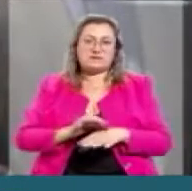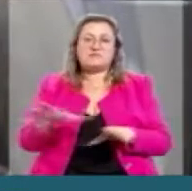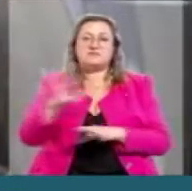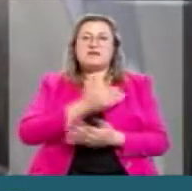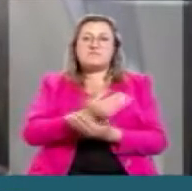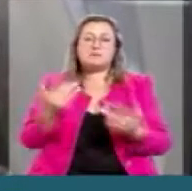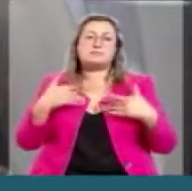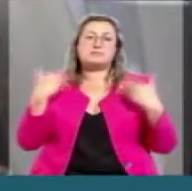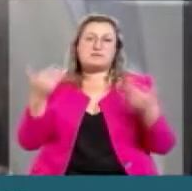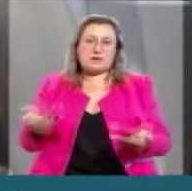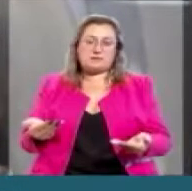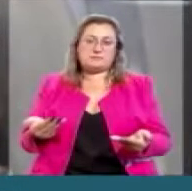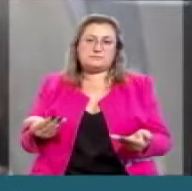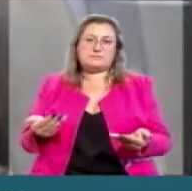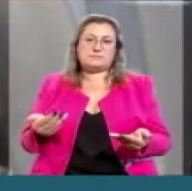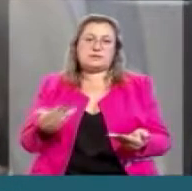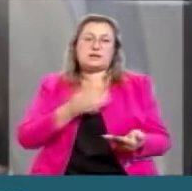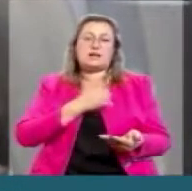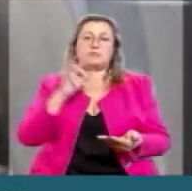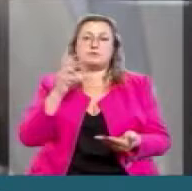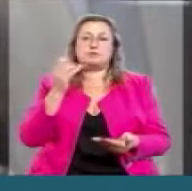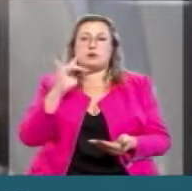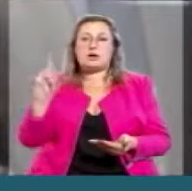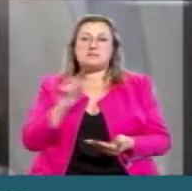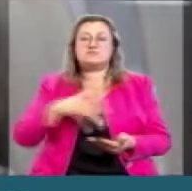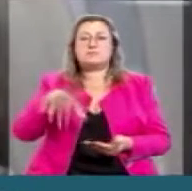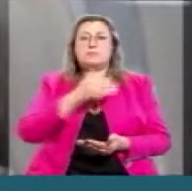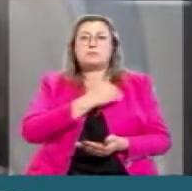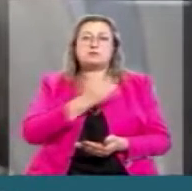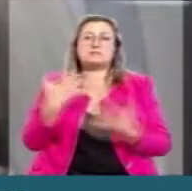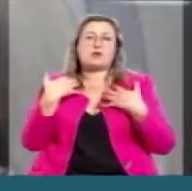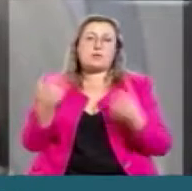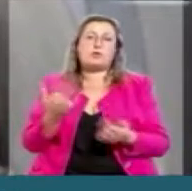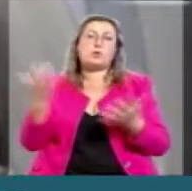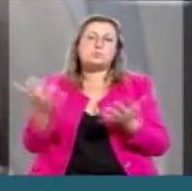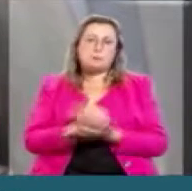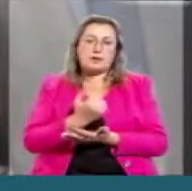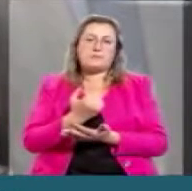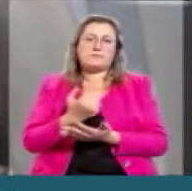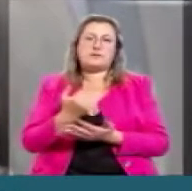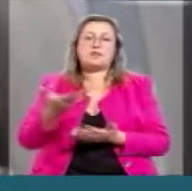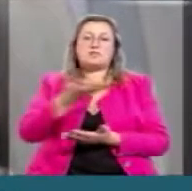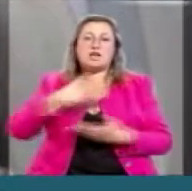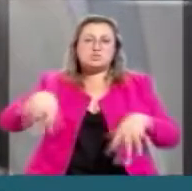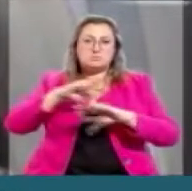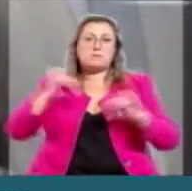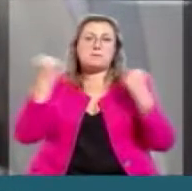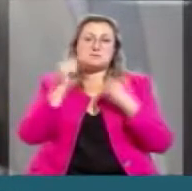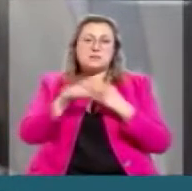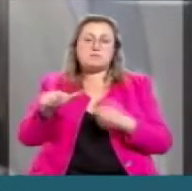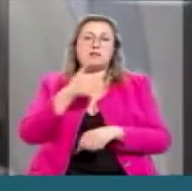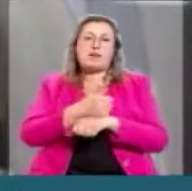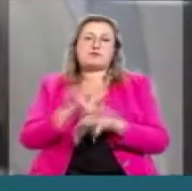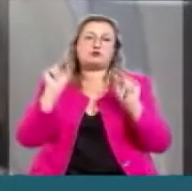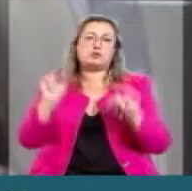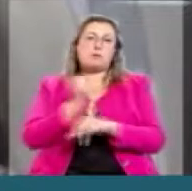вас поздравляю, хотел бы еще раз всем пожелать здоровья, успехов нашему спортсмену, самое главное, честных